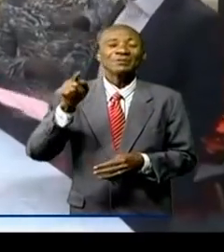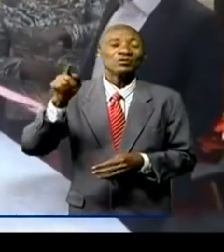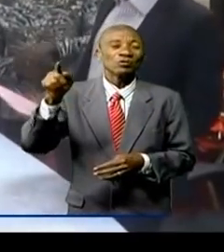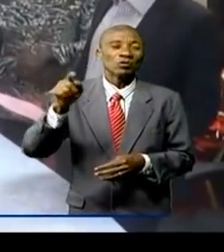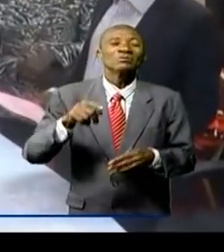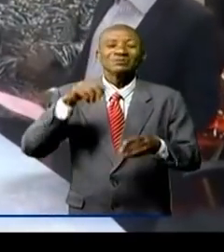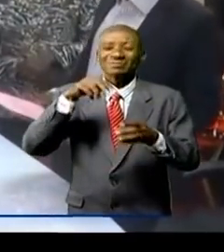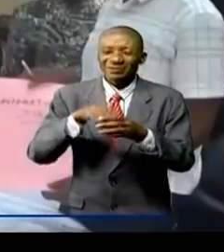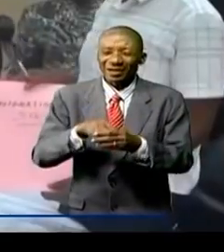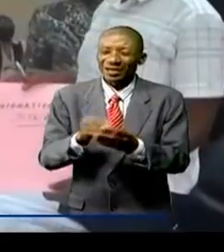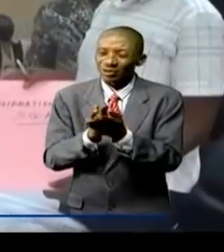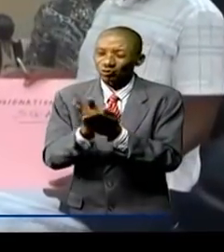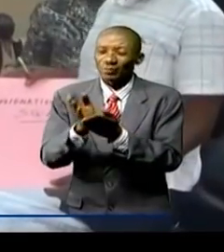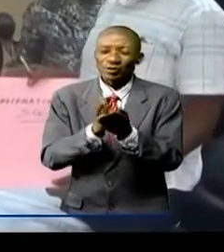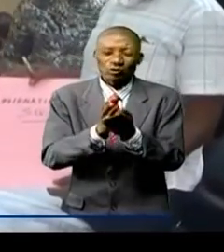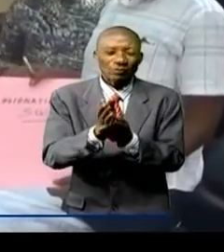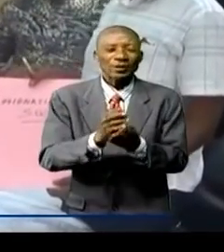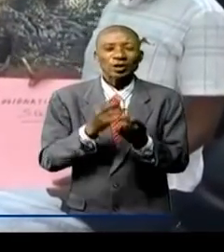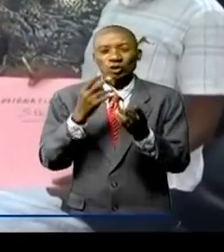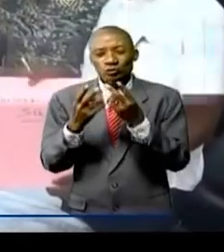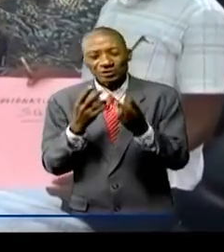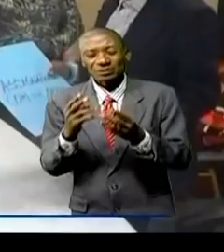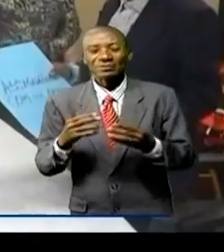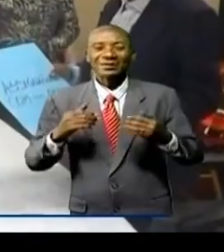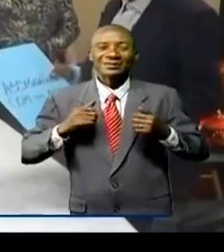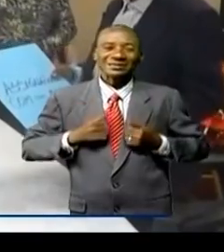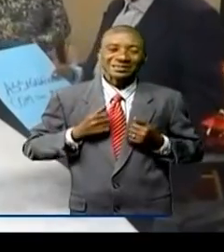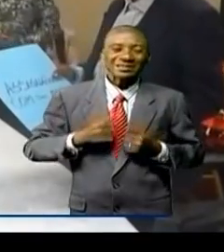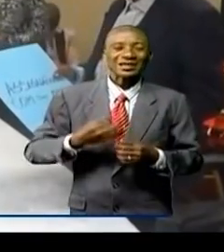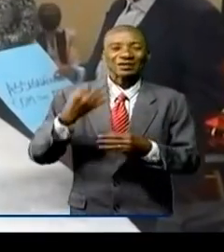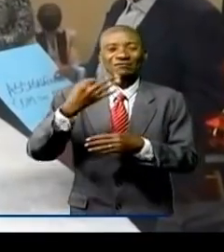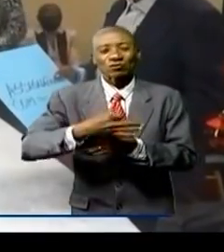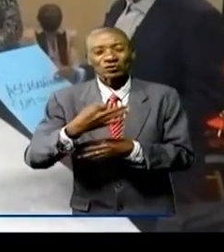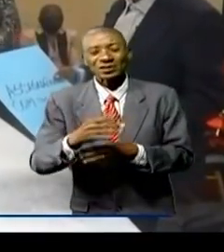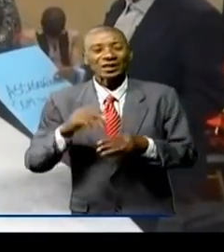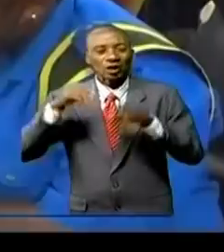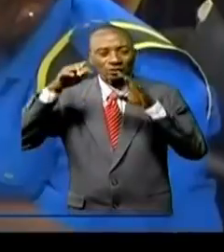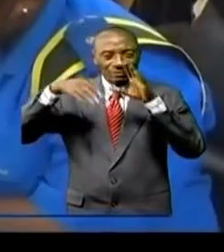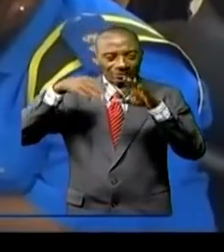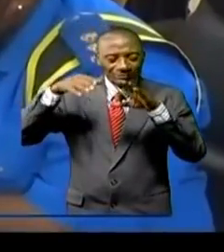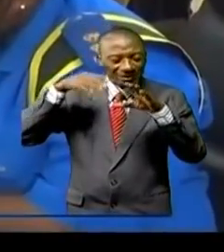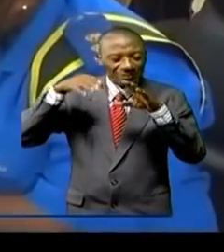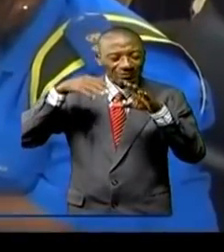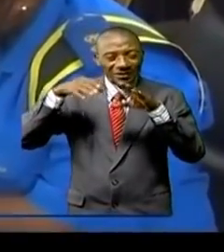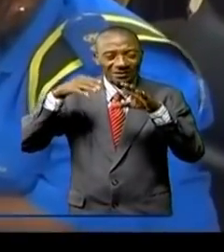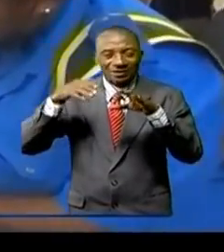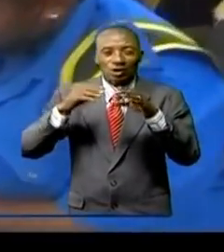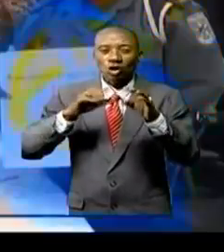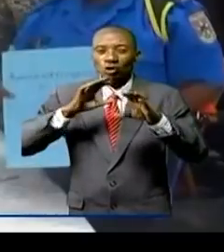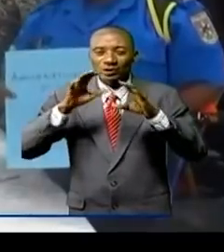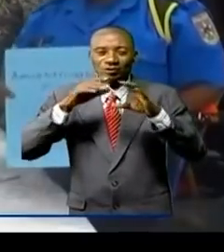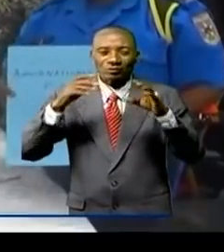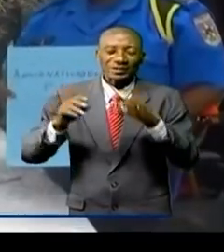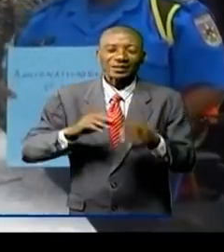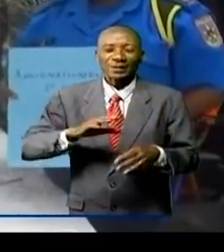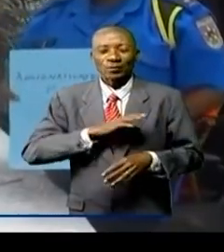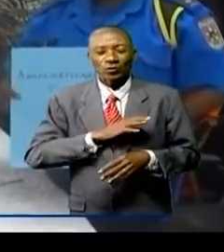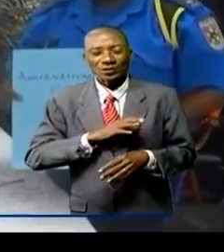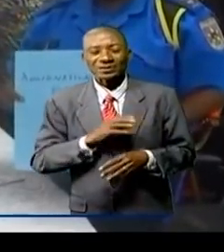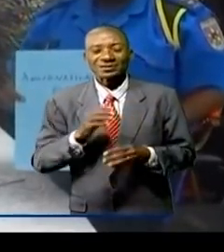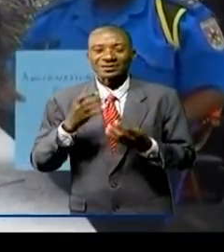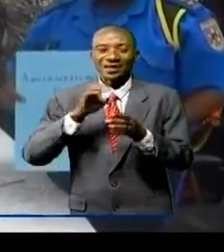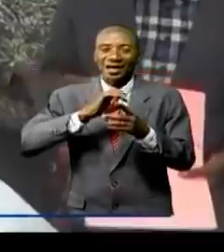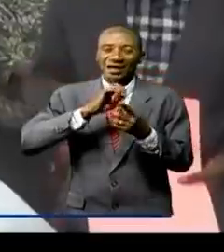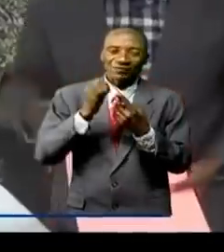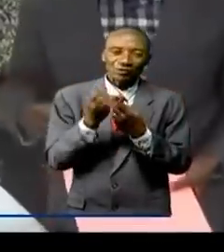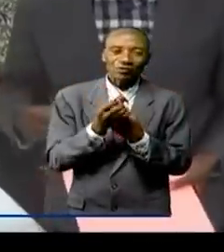tourisme, programme national de l'hygiène et frontières, médias et communications, police nationale, environnement, SCAV,